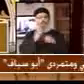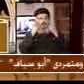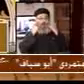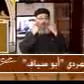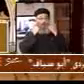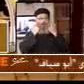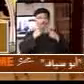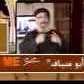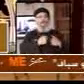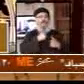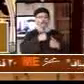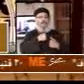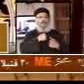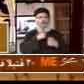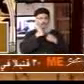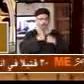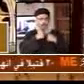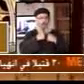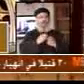من عينك بل من قلبك.